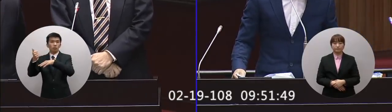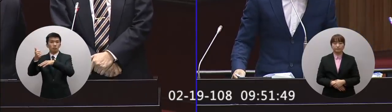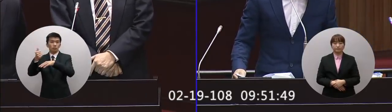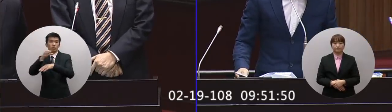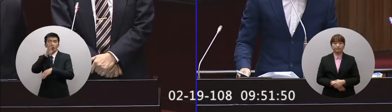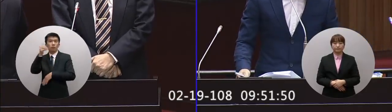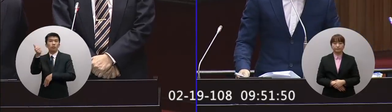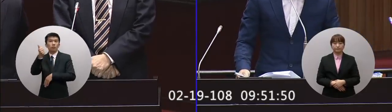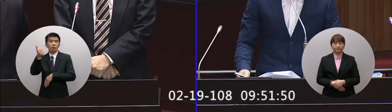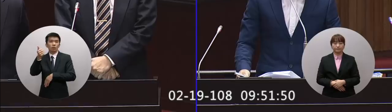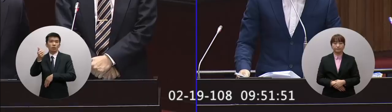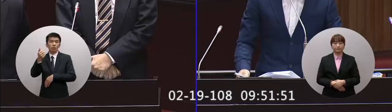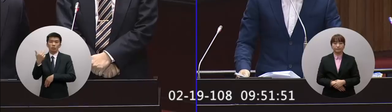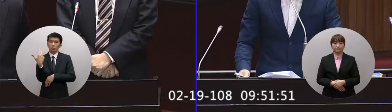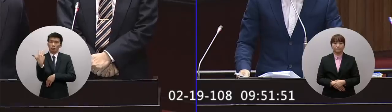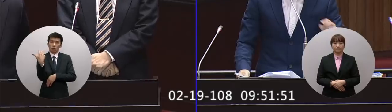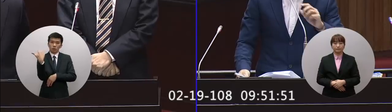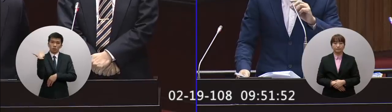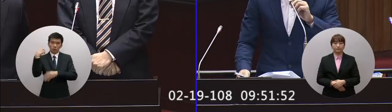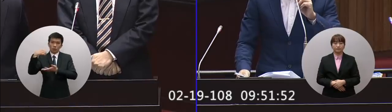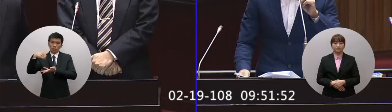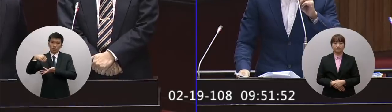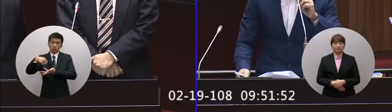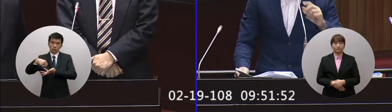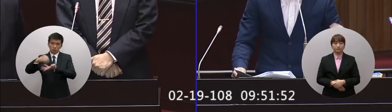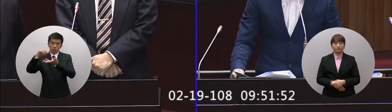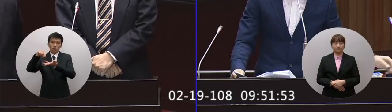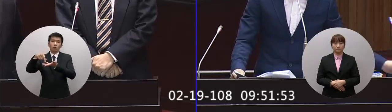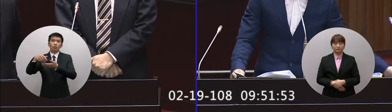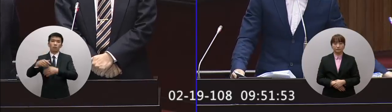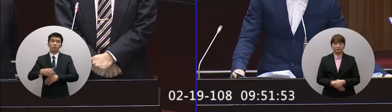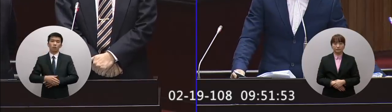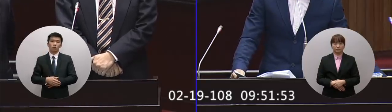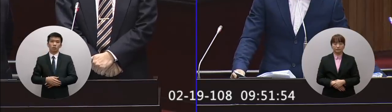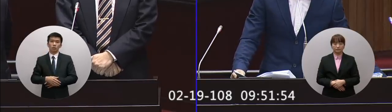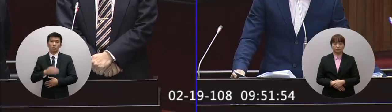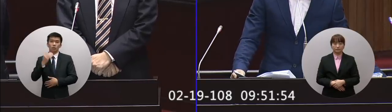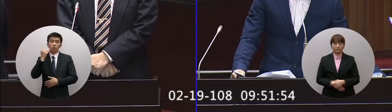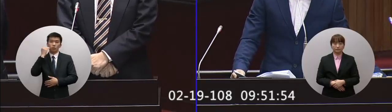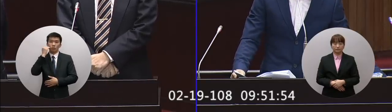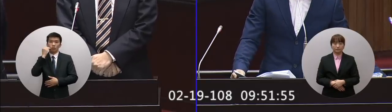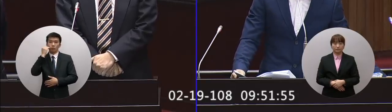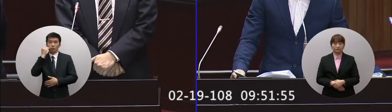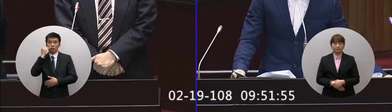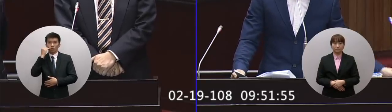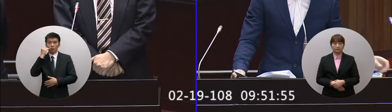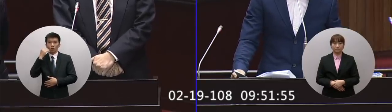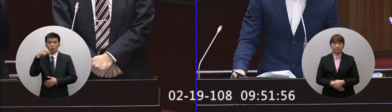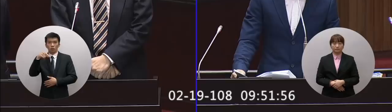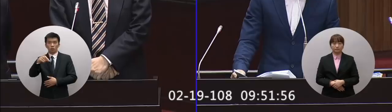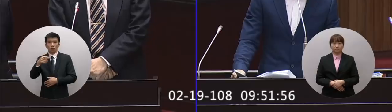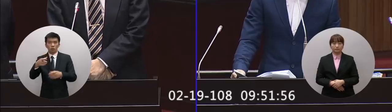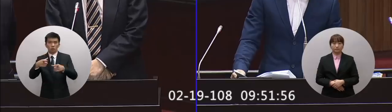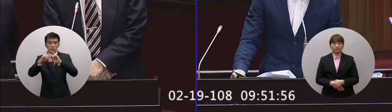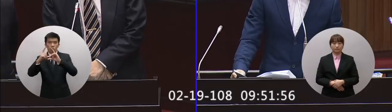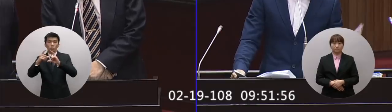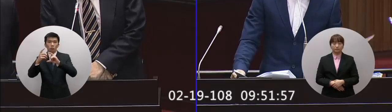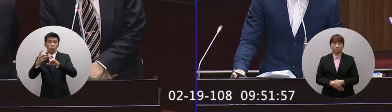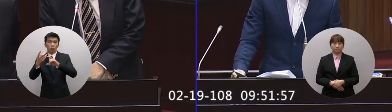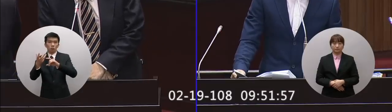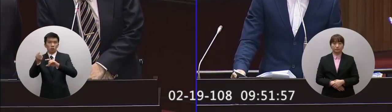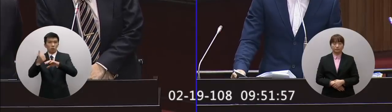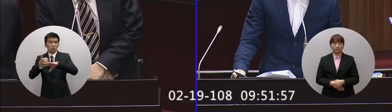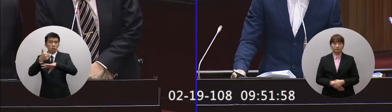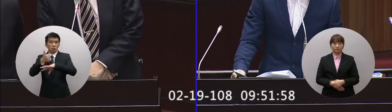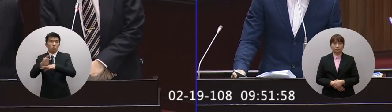他上个礼拜就提出来，如果他们重返执政地位，就要按照两岸